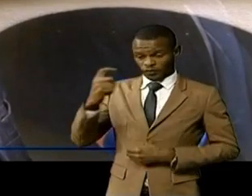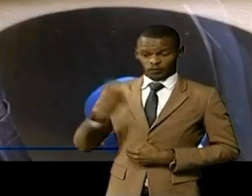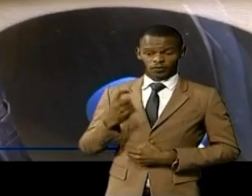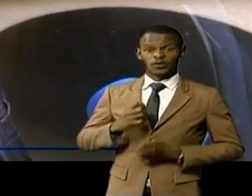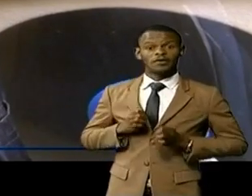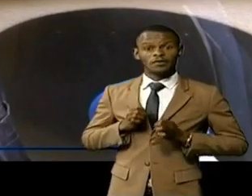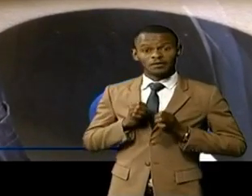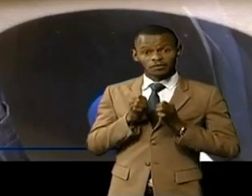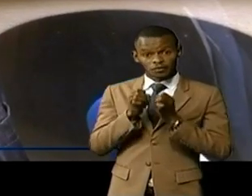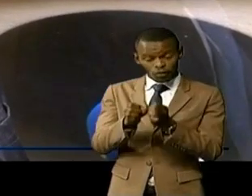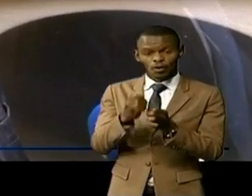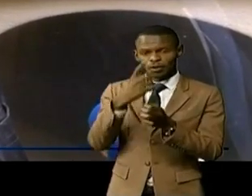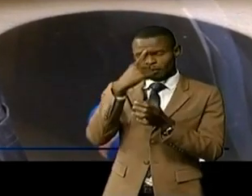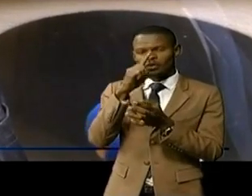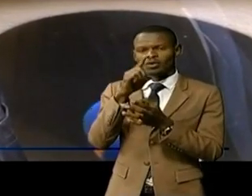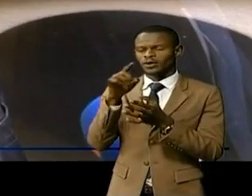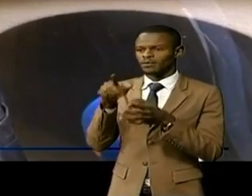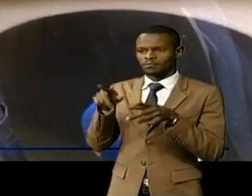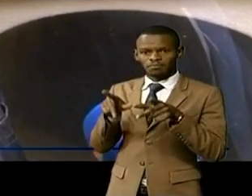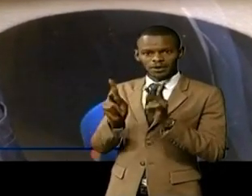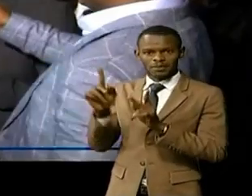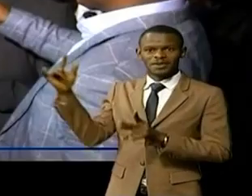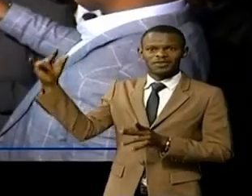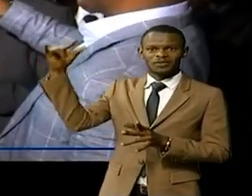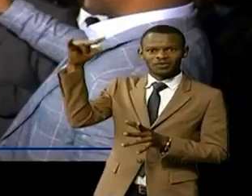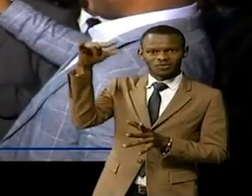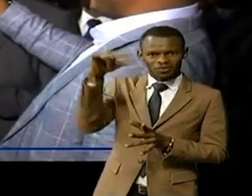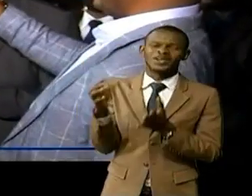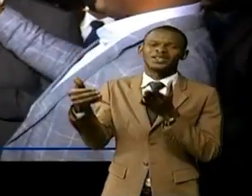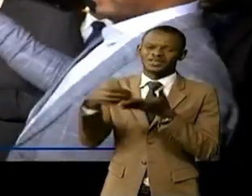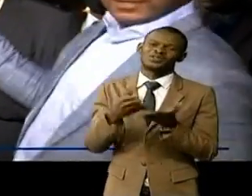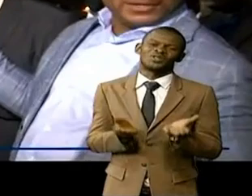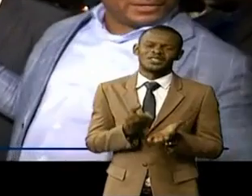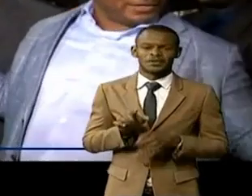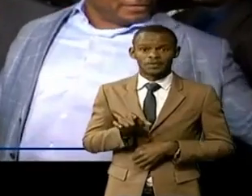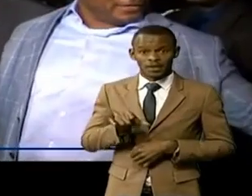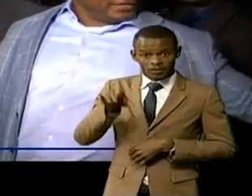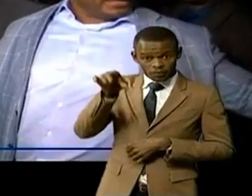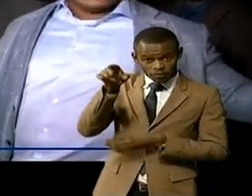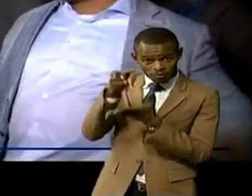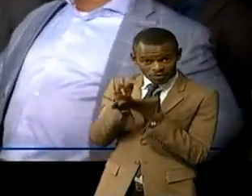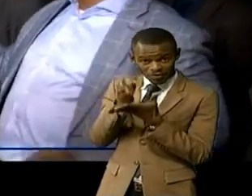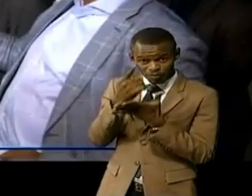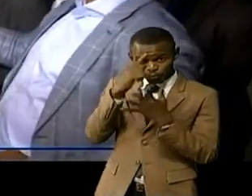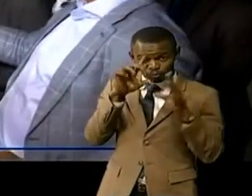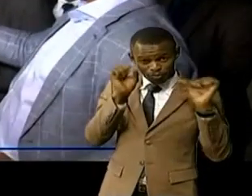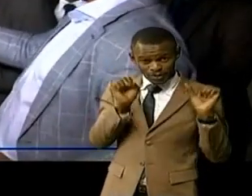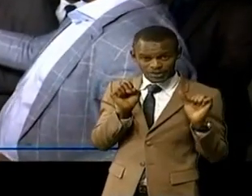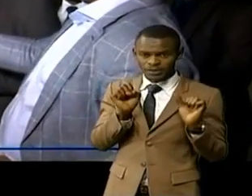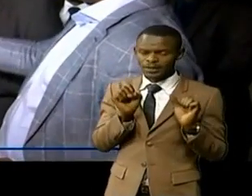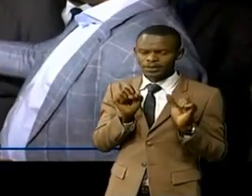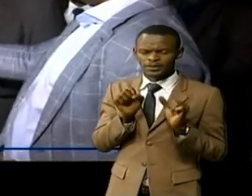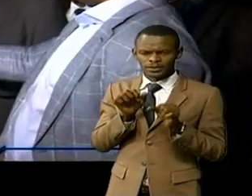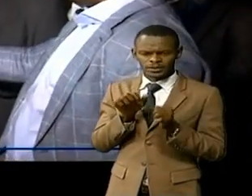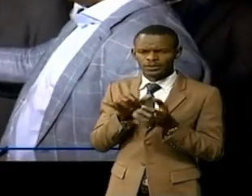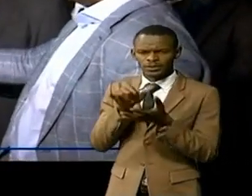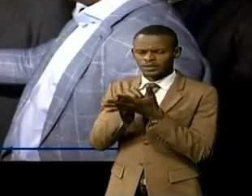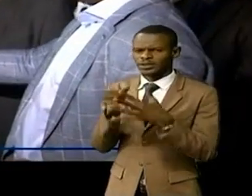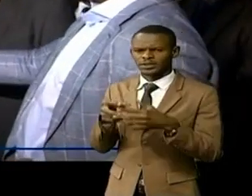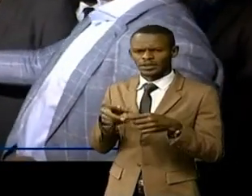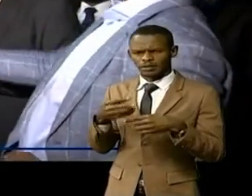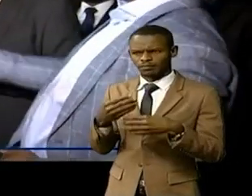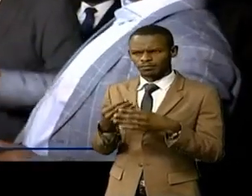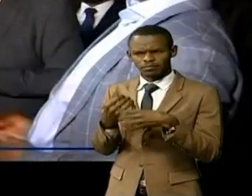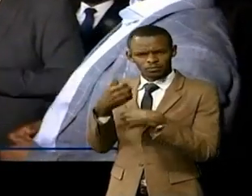notre possible pour que cet avion puisse revenir ici. Ce jet privé fait partie des 3000 prototypes produits par Gulfstream à travers le